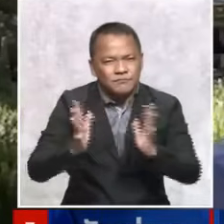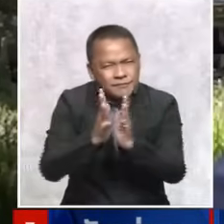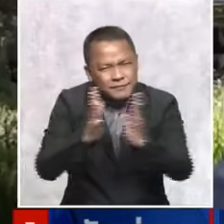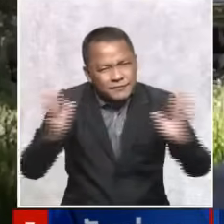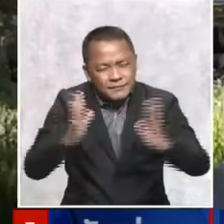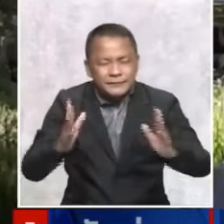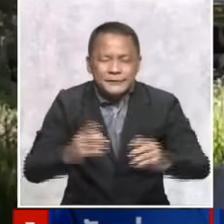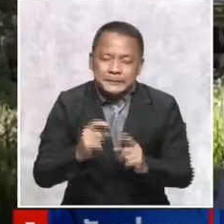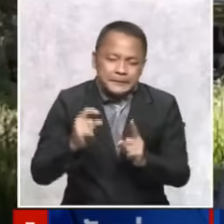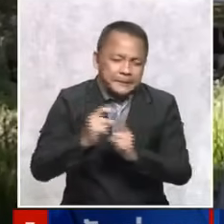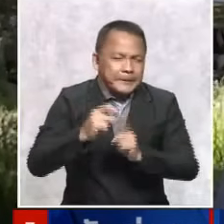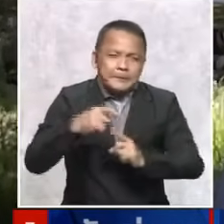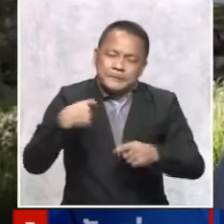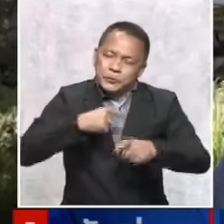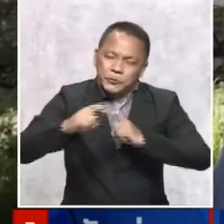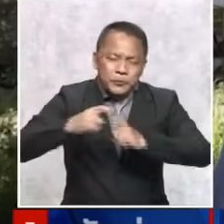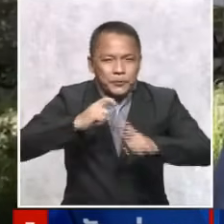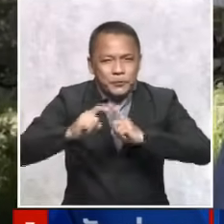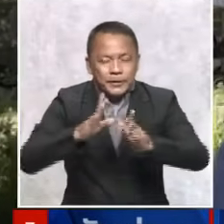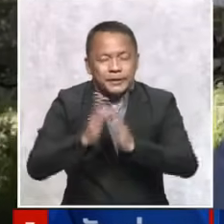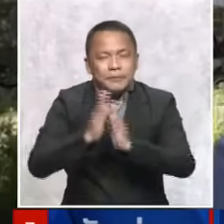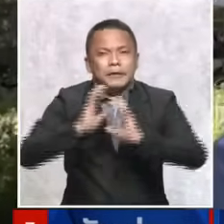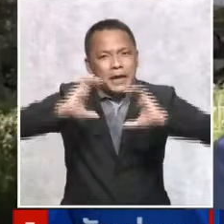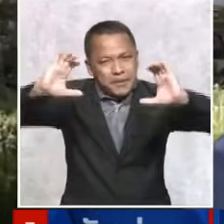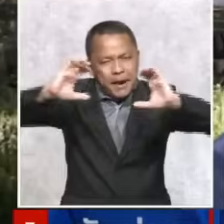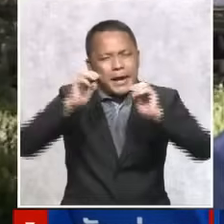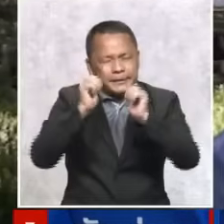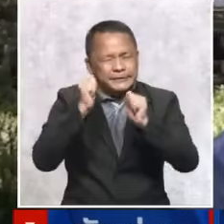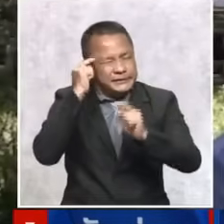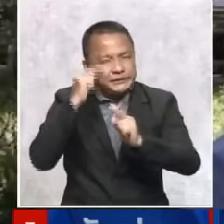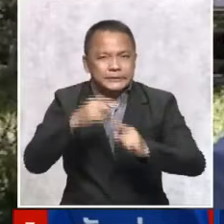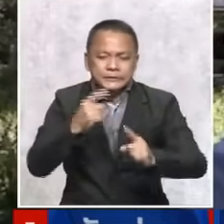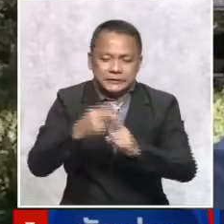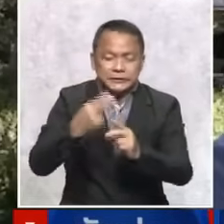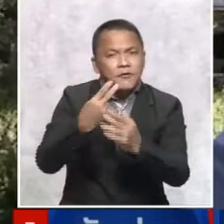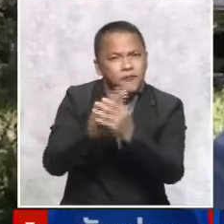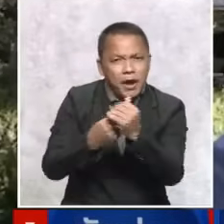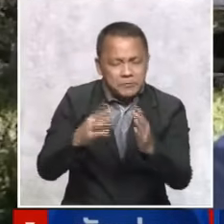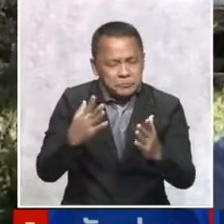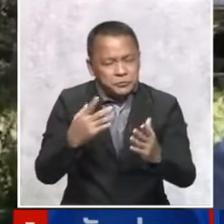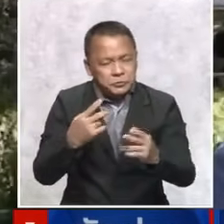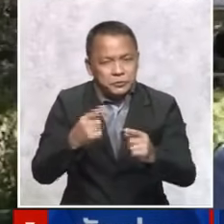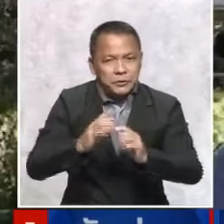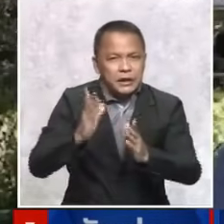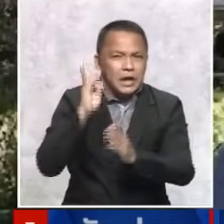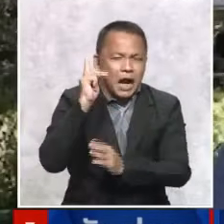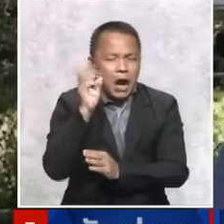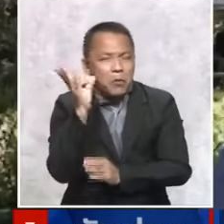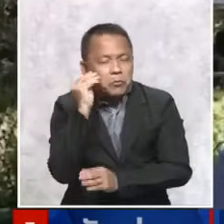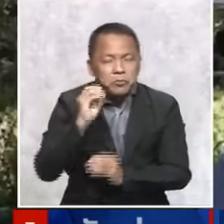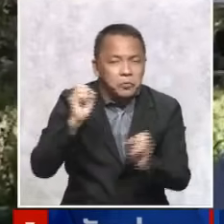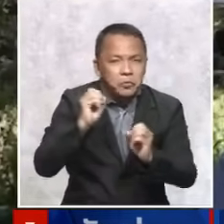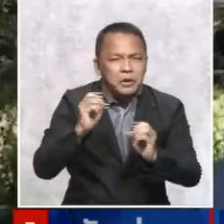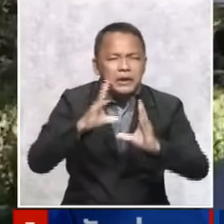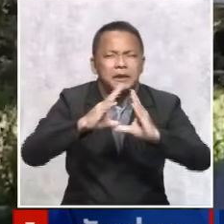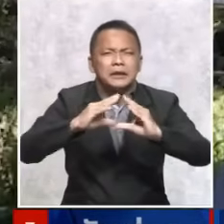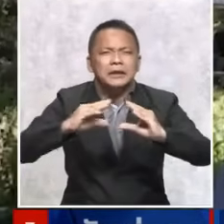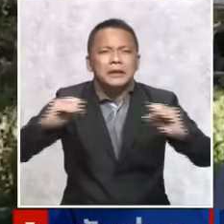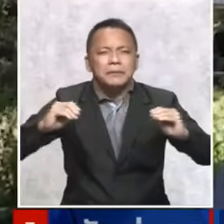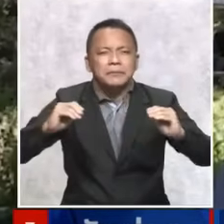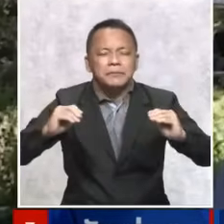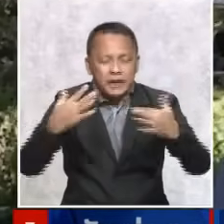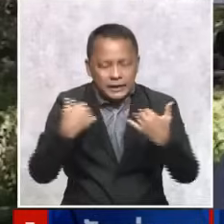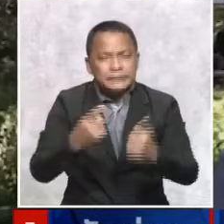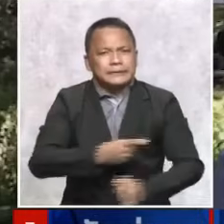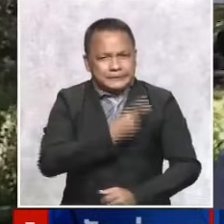ณบ่มีคำใดสิมาขอบคุณถ้าบ่มีรัฐบาลกับสิบ่มีซื้อแฟนมี มีได้ข่าวอีหยังเลยแม่ค่ะคือเงียบ